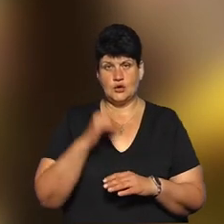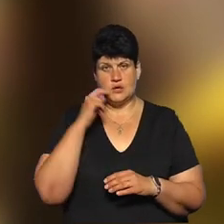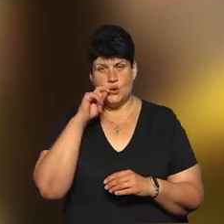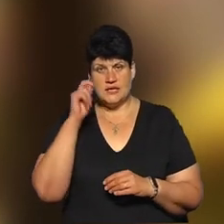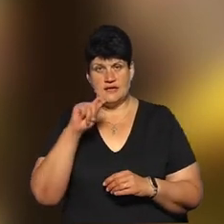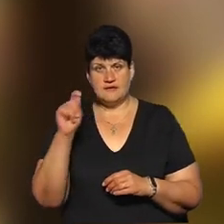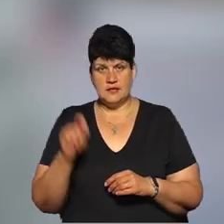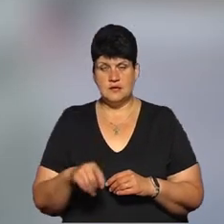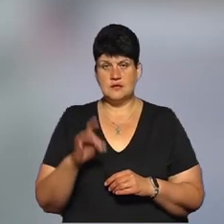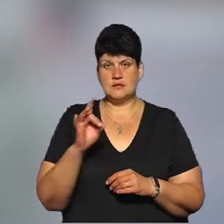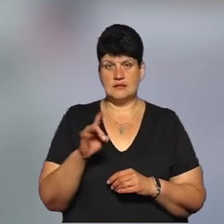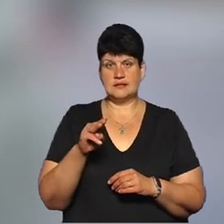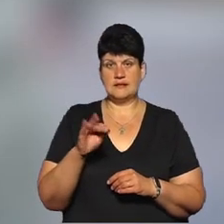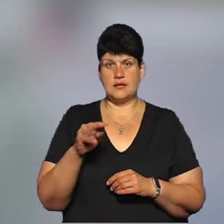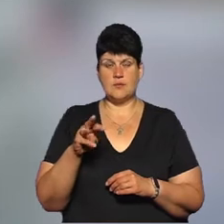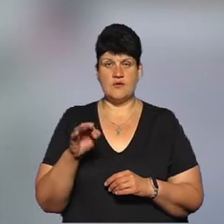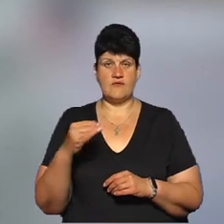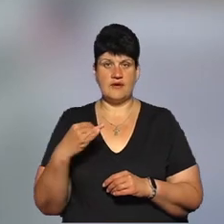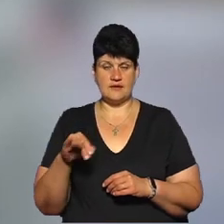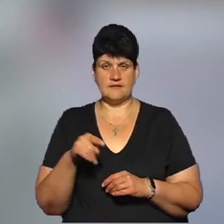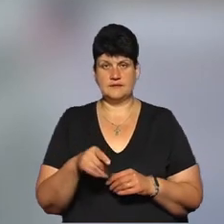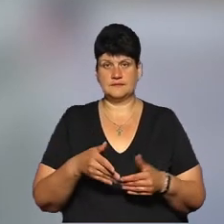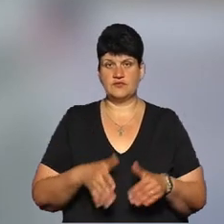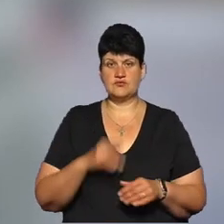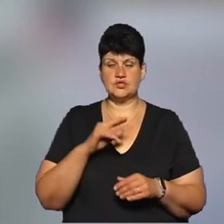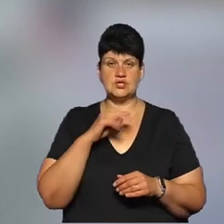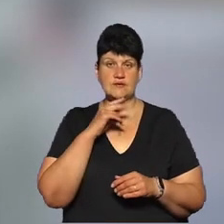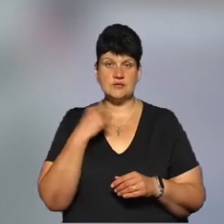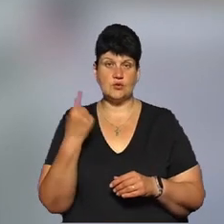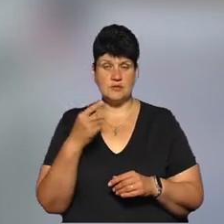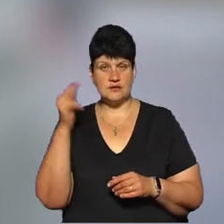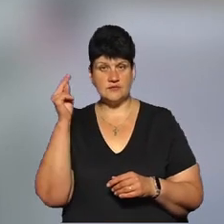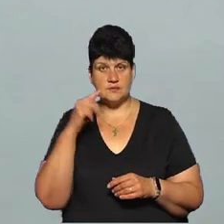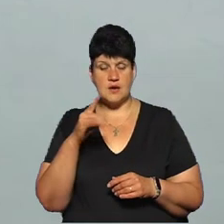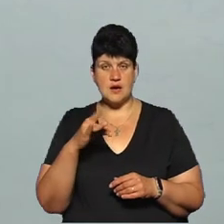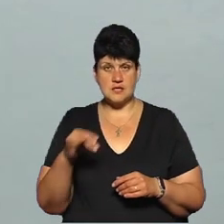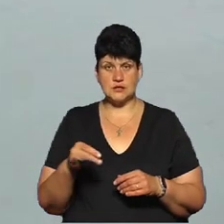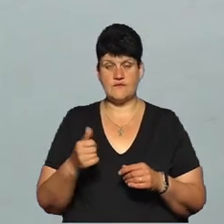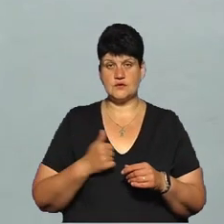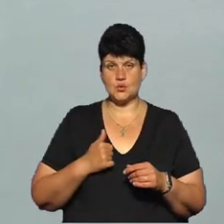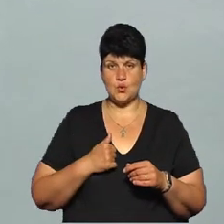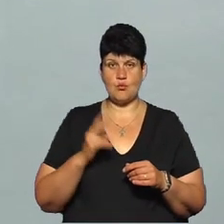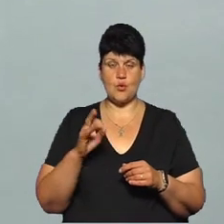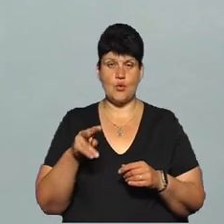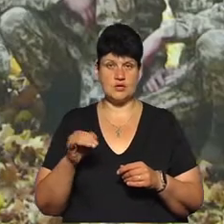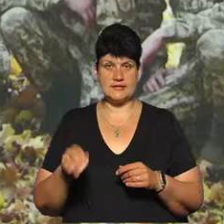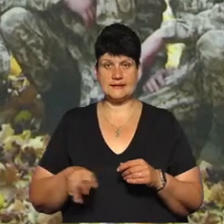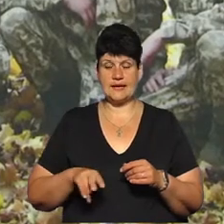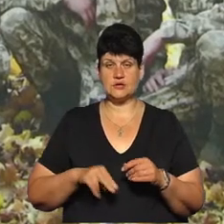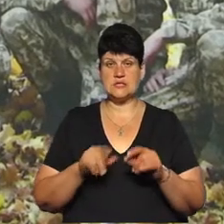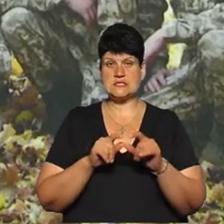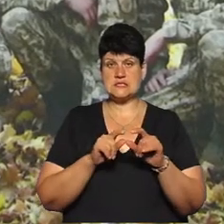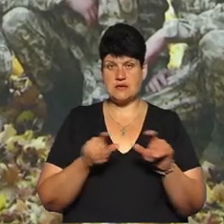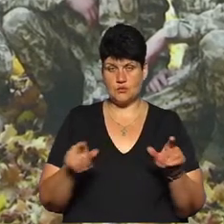Руслана Тимофея. Він родом з Чернівеччини, навчався у Збаразькому військовому коледжі. Директор закладу Вадим Ластовицький